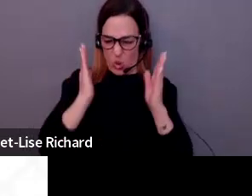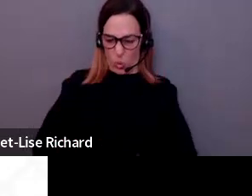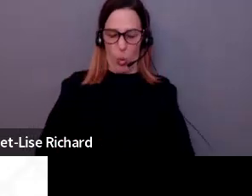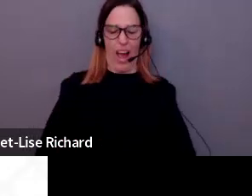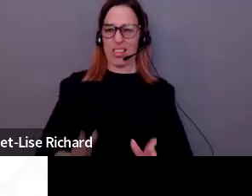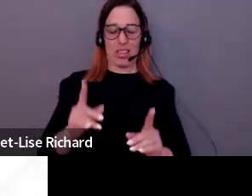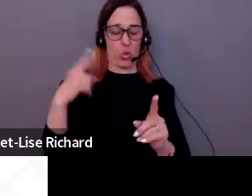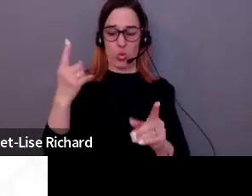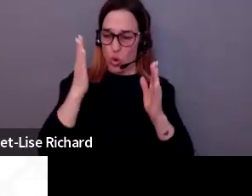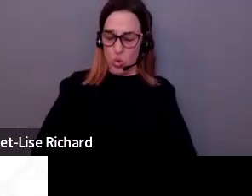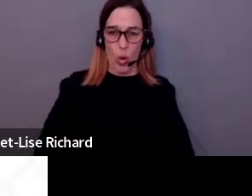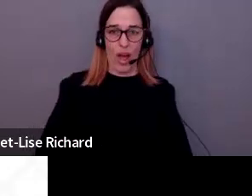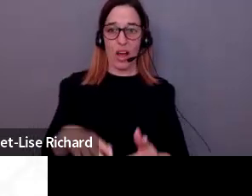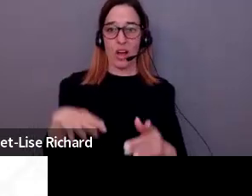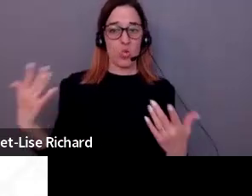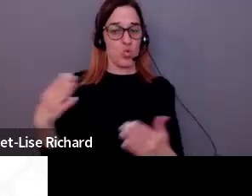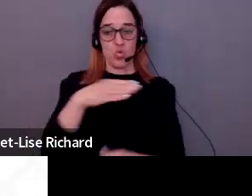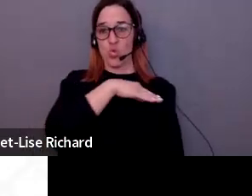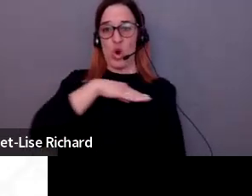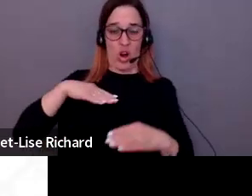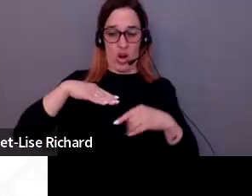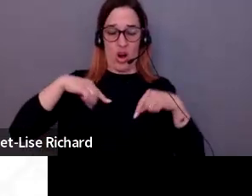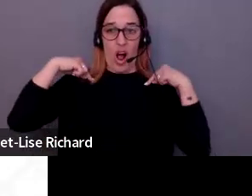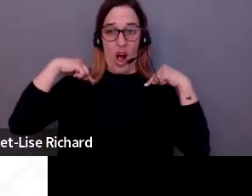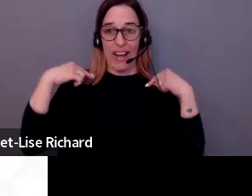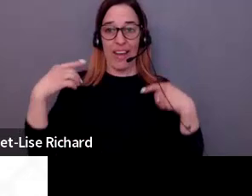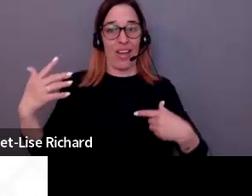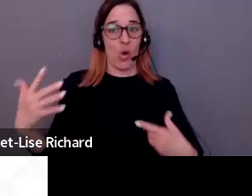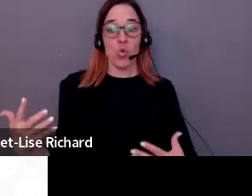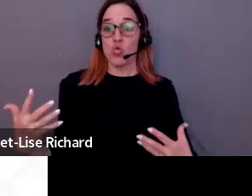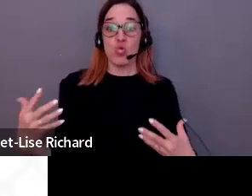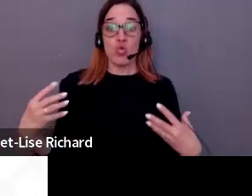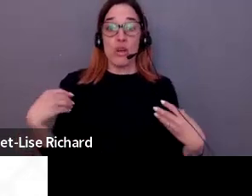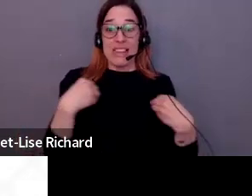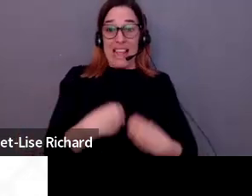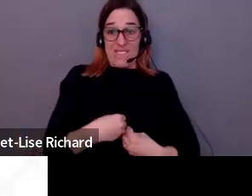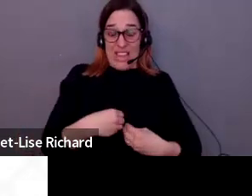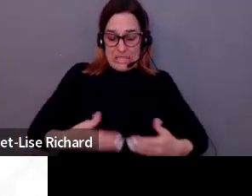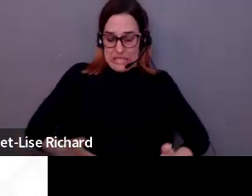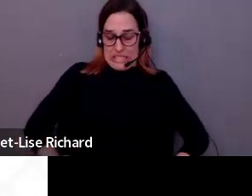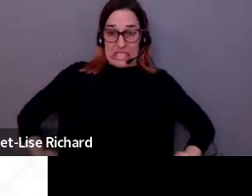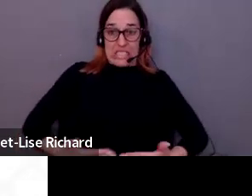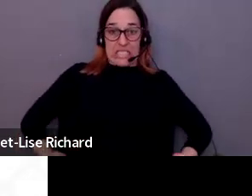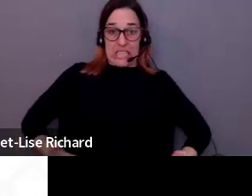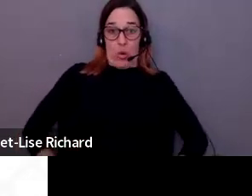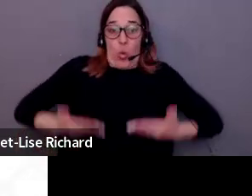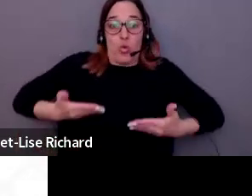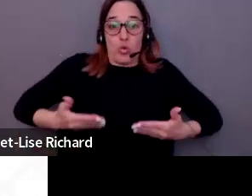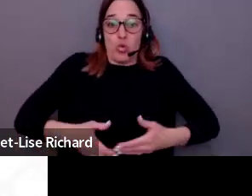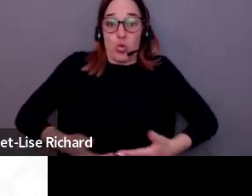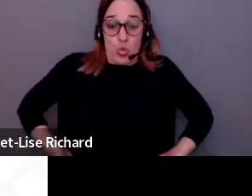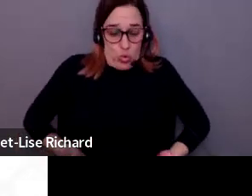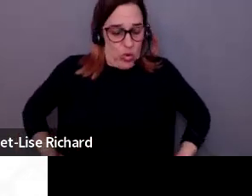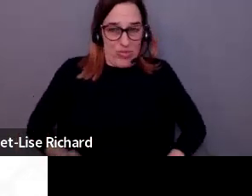droites, des décolletés carrés, des vestes qui terminent au-dessus de la taille, encore une fois, qui donnent